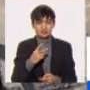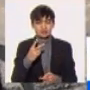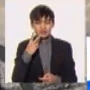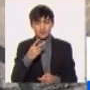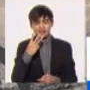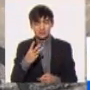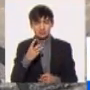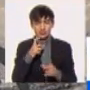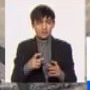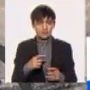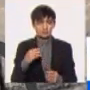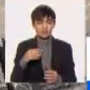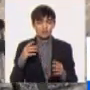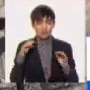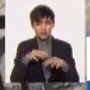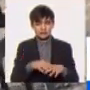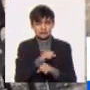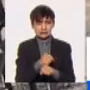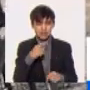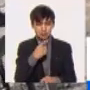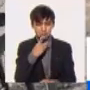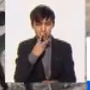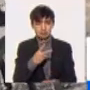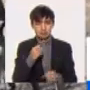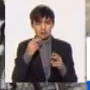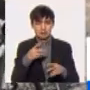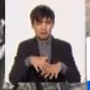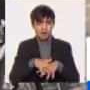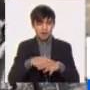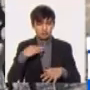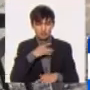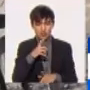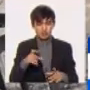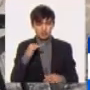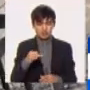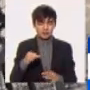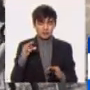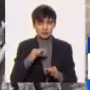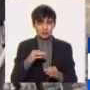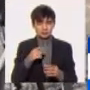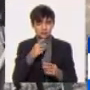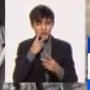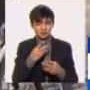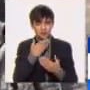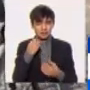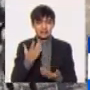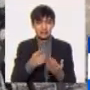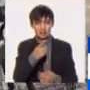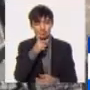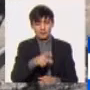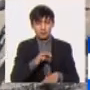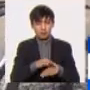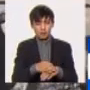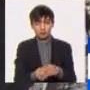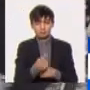адамнан көп кісі жиналуға болмайды деп айтып жатыр. Ал мұнда ше, бұл шатасқандық, нағыз бейберекетсіздік. Егер біреу ауырса, бұған кім